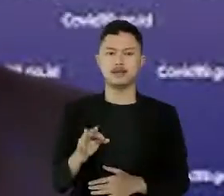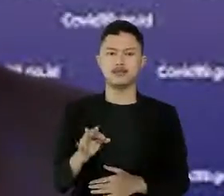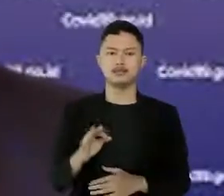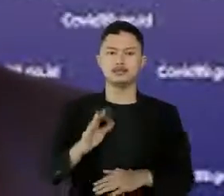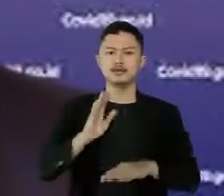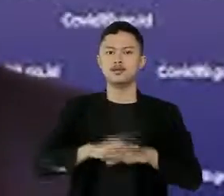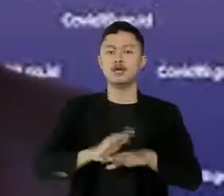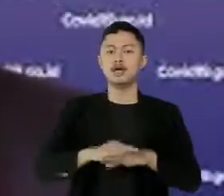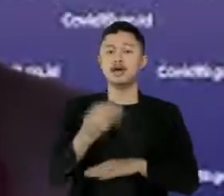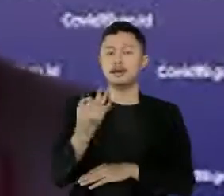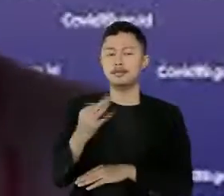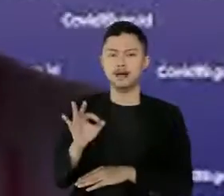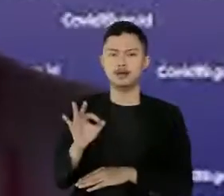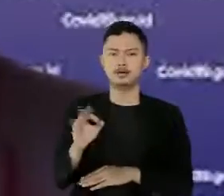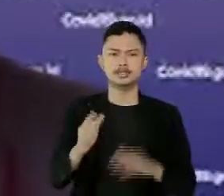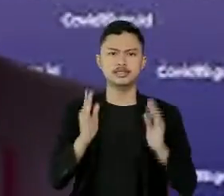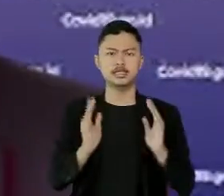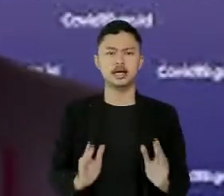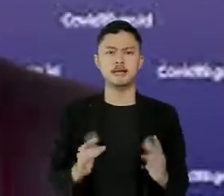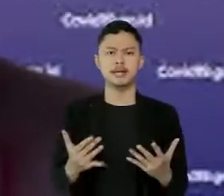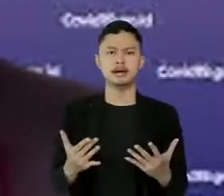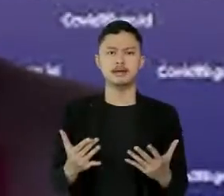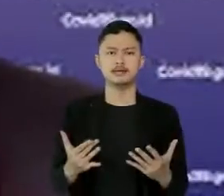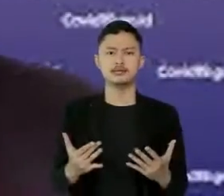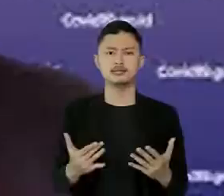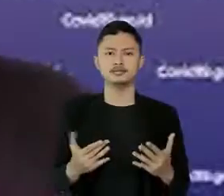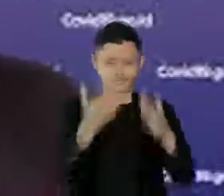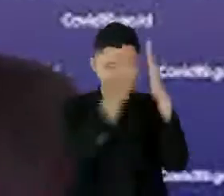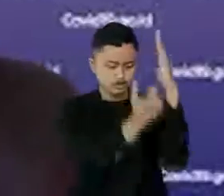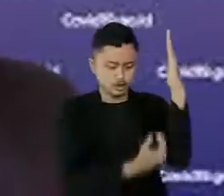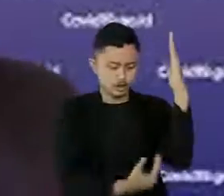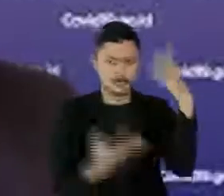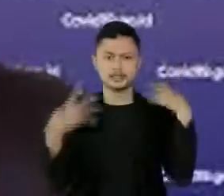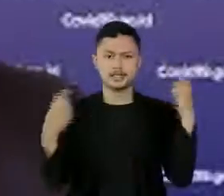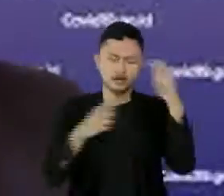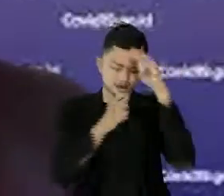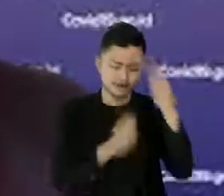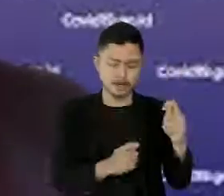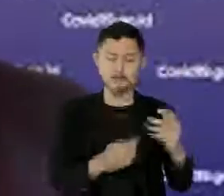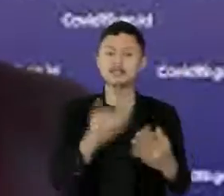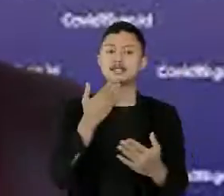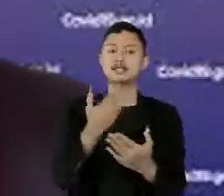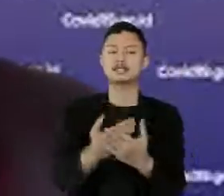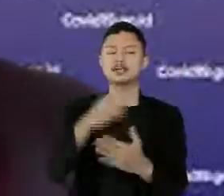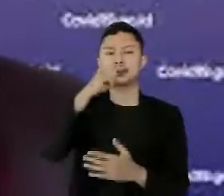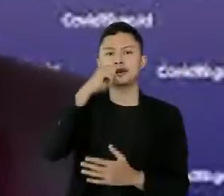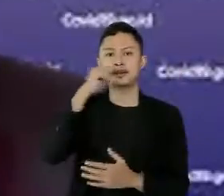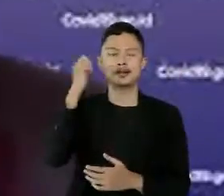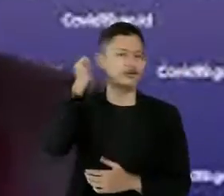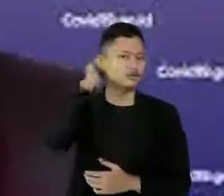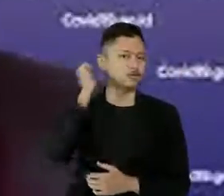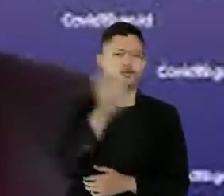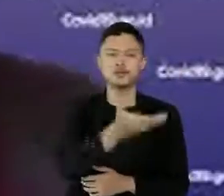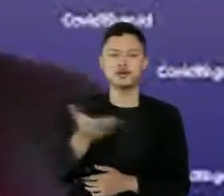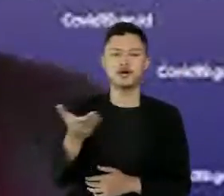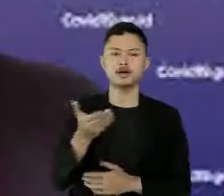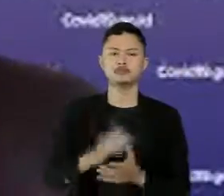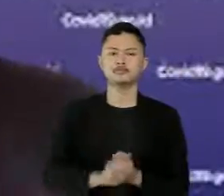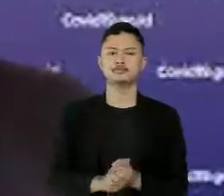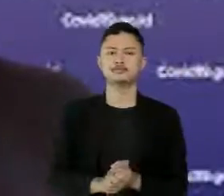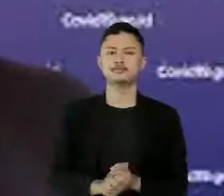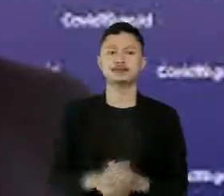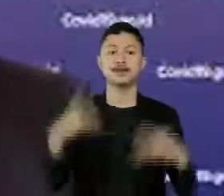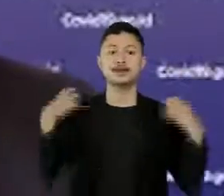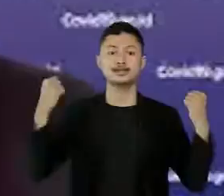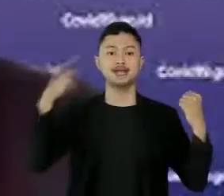yaitu perilaku untuk taat terhadap protokol kesehatan. Terima kasih Bapak Ibu, rekan-rekan semuanya.